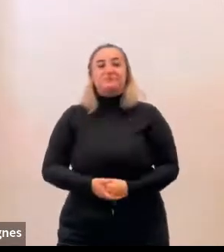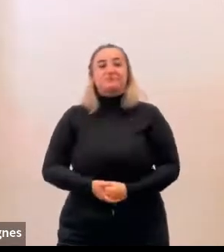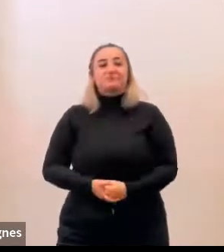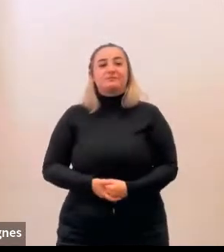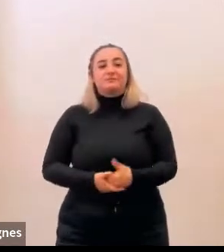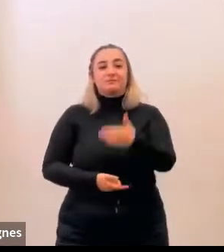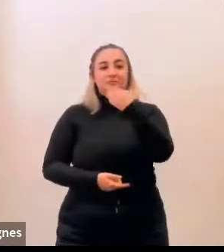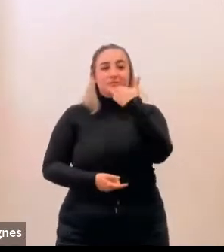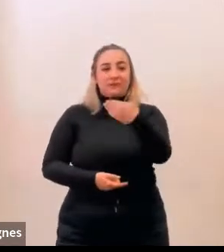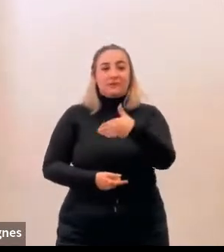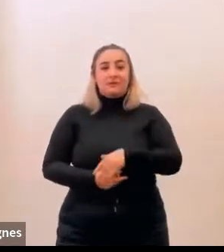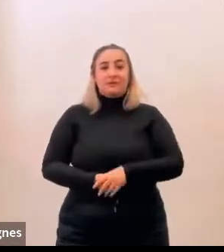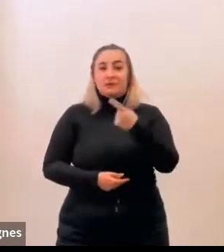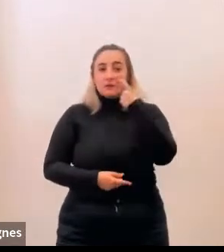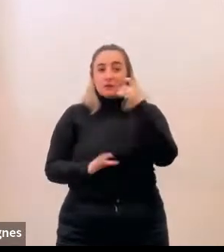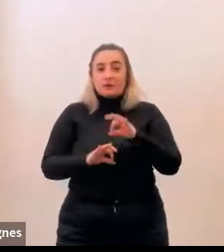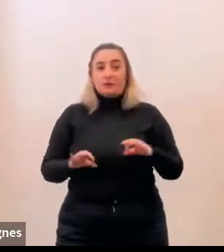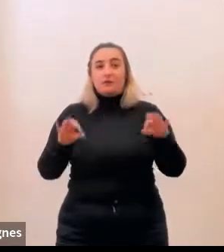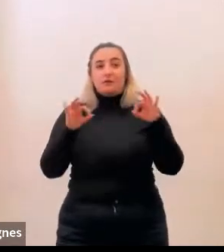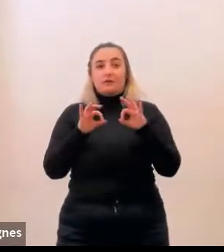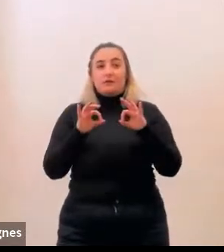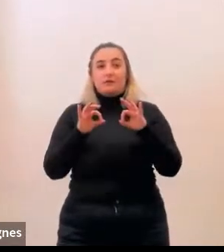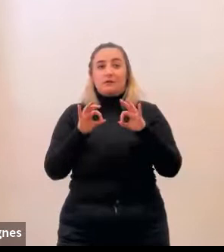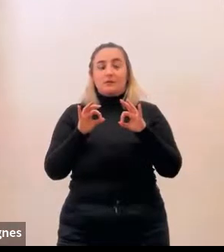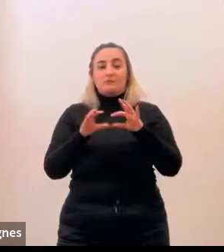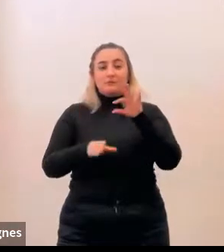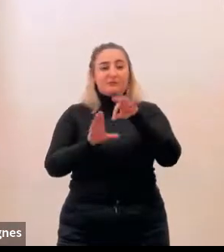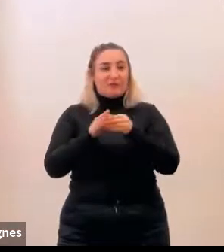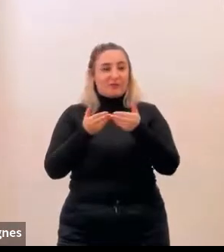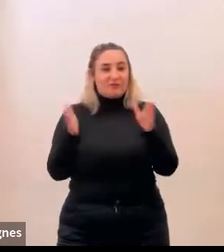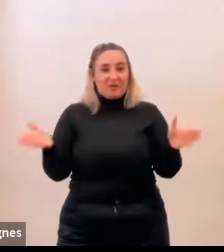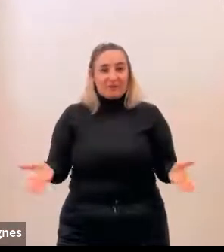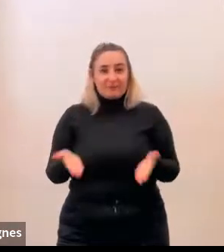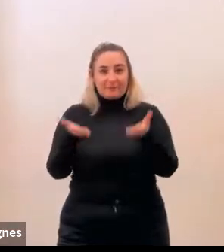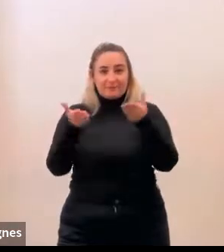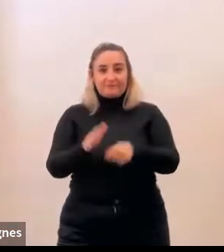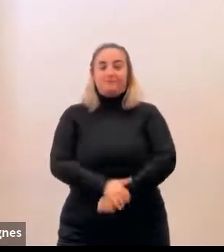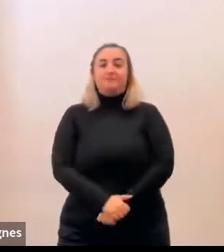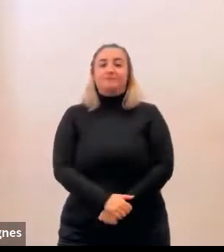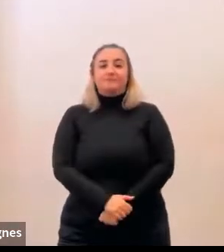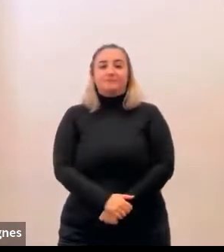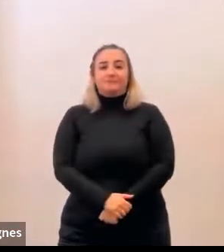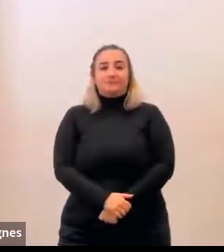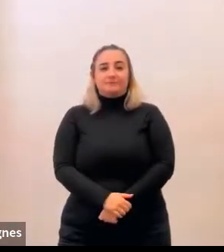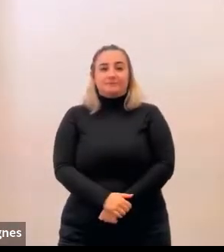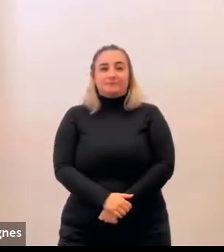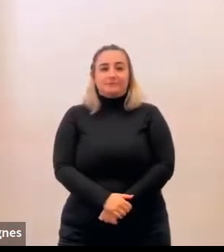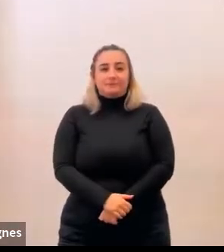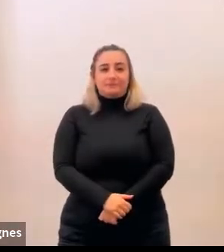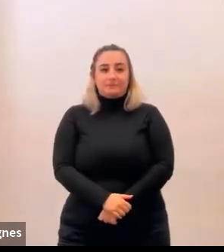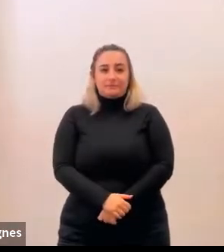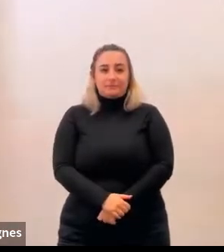Merci. Pas d'observation. Le scrutin est ouvert.